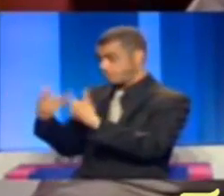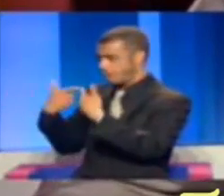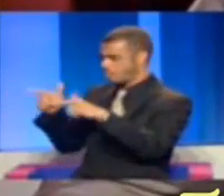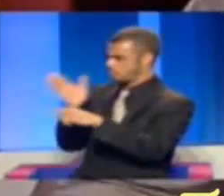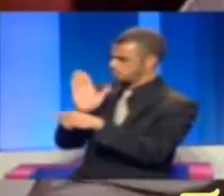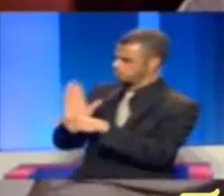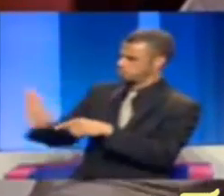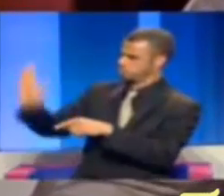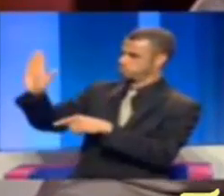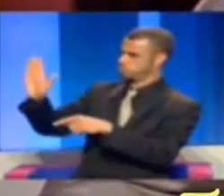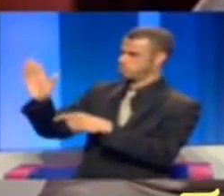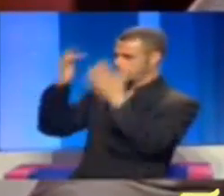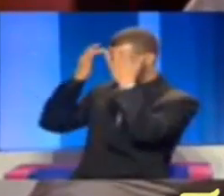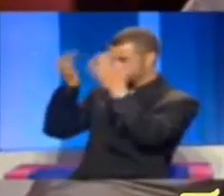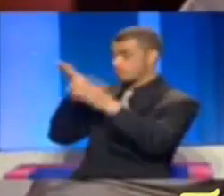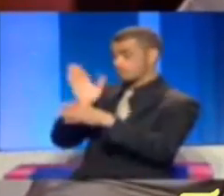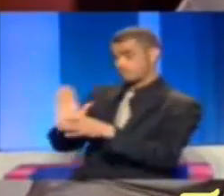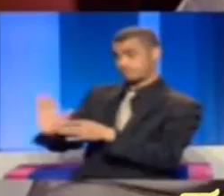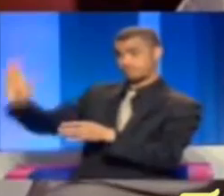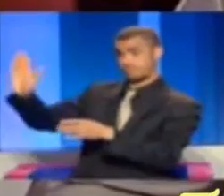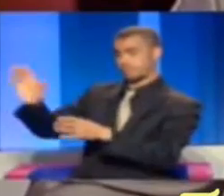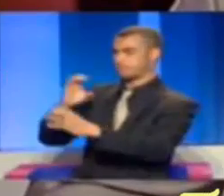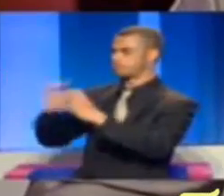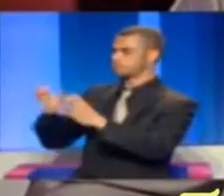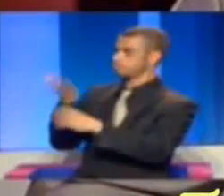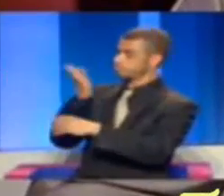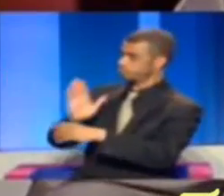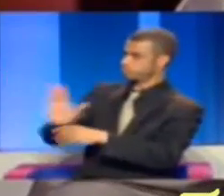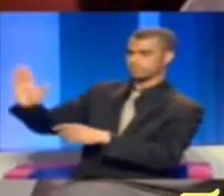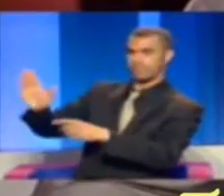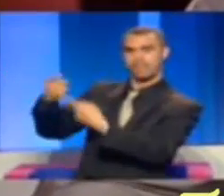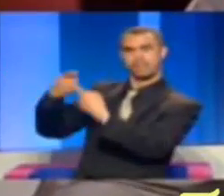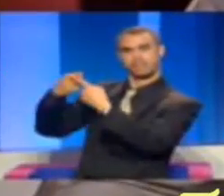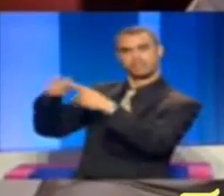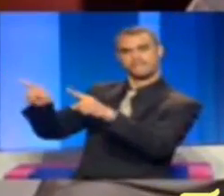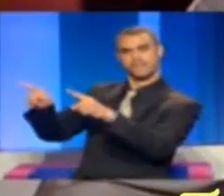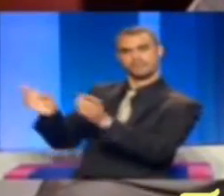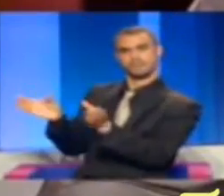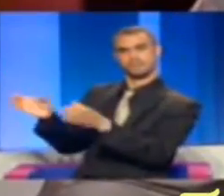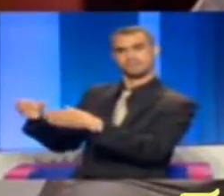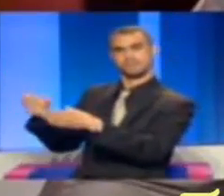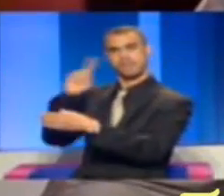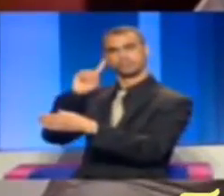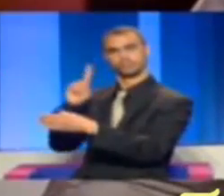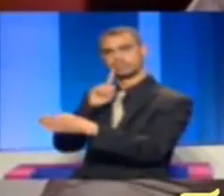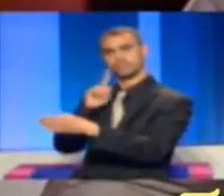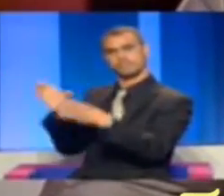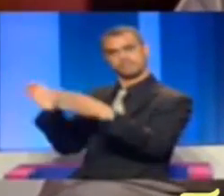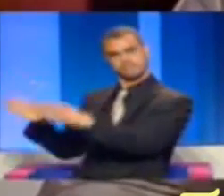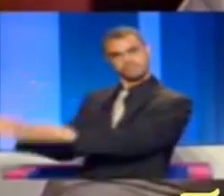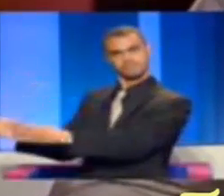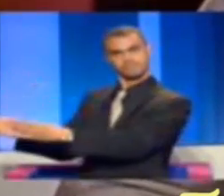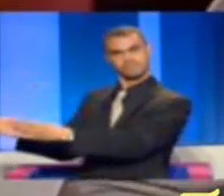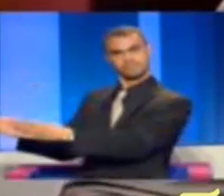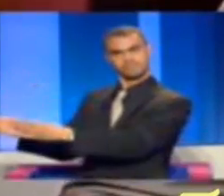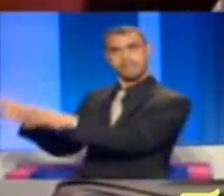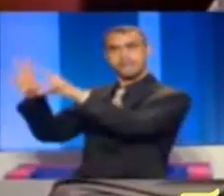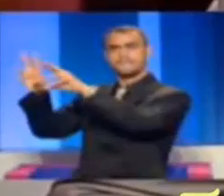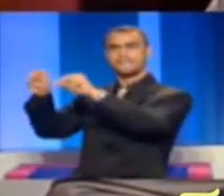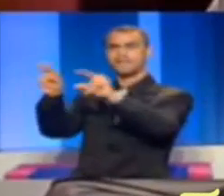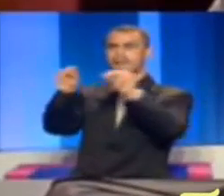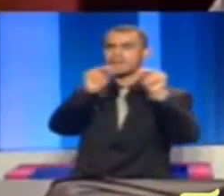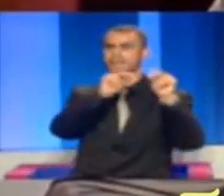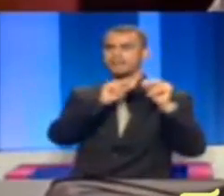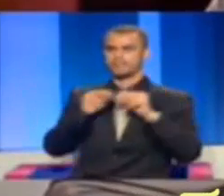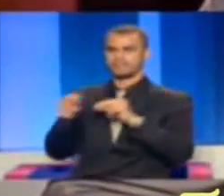خصوصيات لغويه ثقافيه تواصليه معينه. وبالتالي هاد الناس من حقهم كذلك بانه كما قال الاستاذ